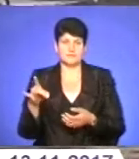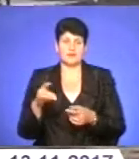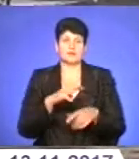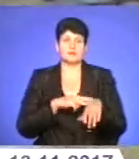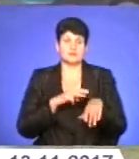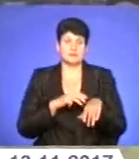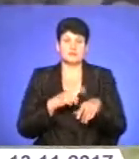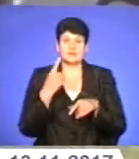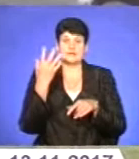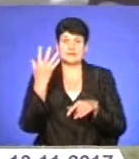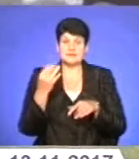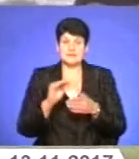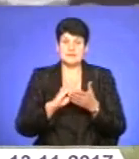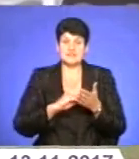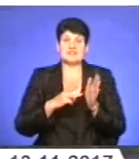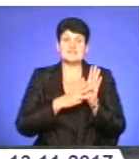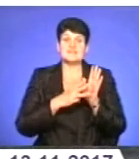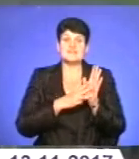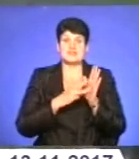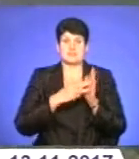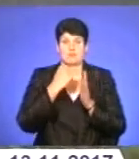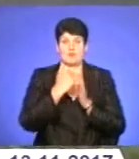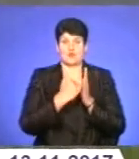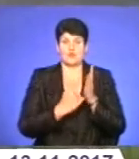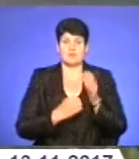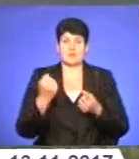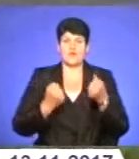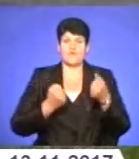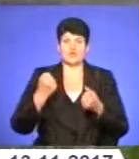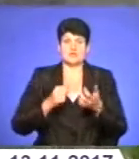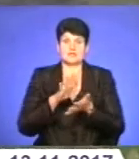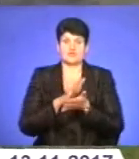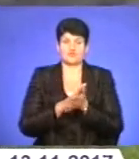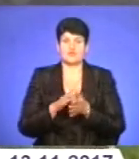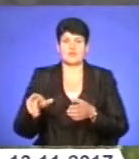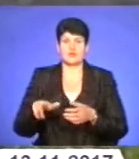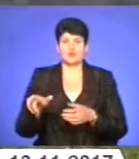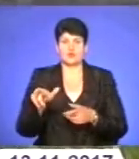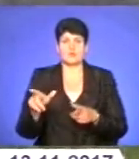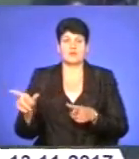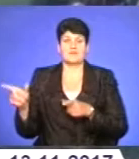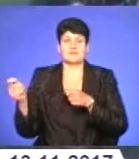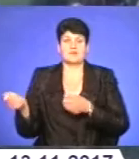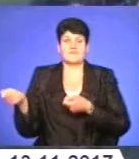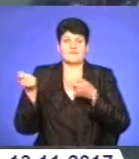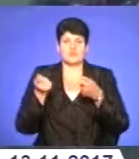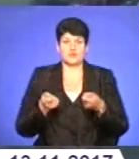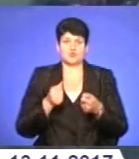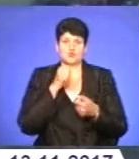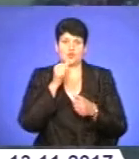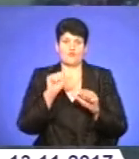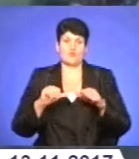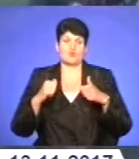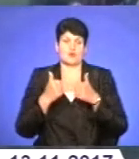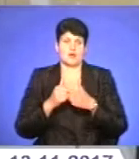Правоохоронці лише за один день склали 8 адміністративних протоколів на водіїв, які забруднювали дороги під час вивозу цукрового буряка з полів.